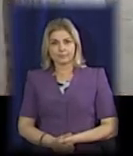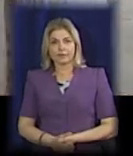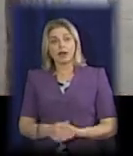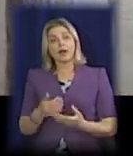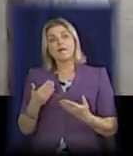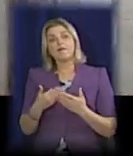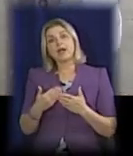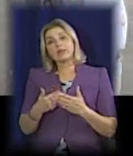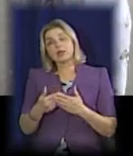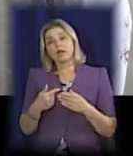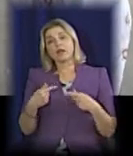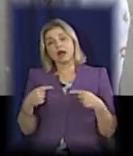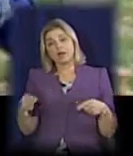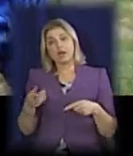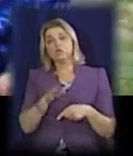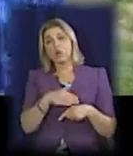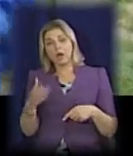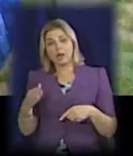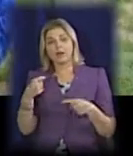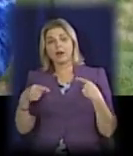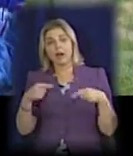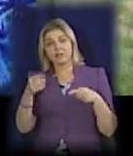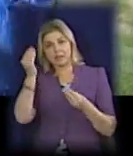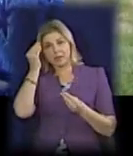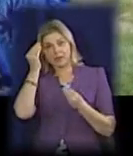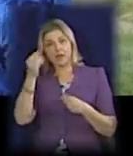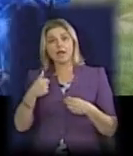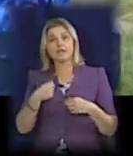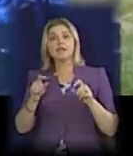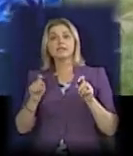Версії конфлікту між сторонами різняться.